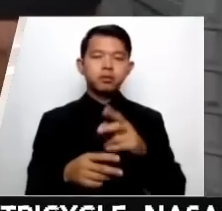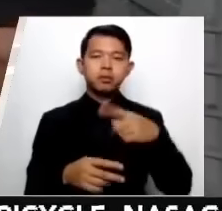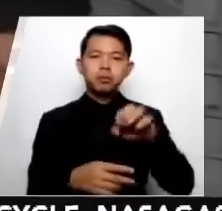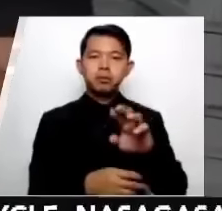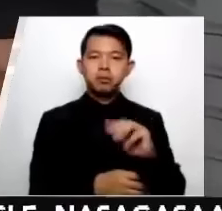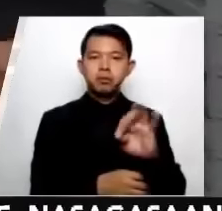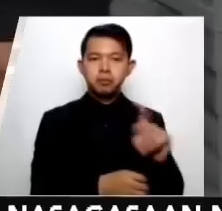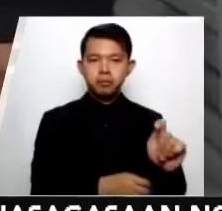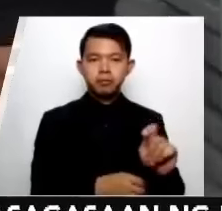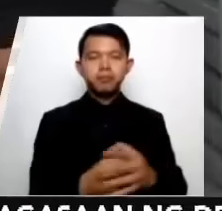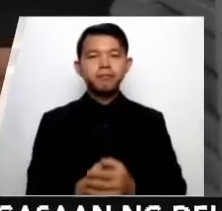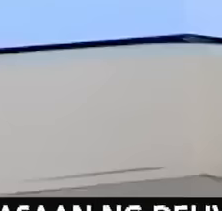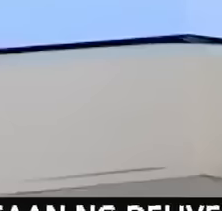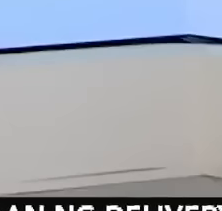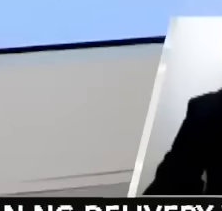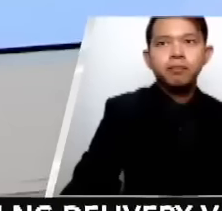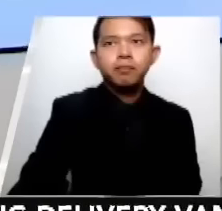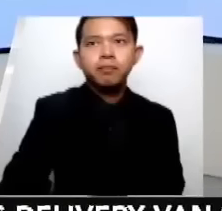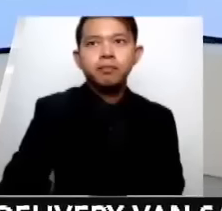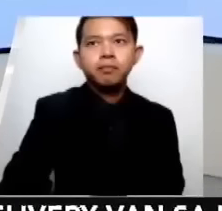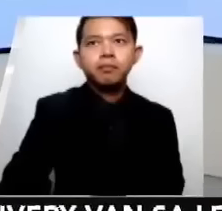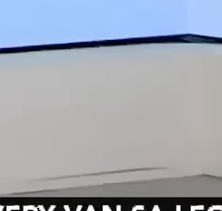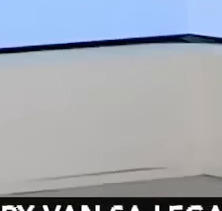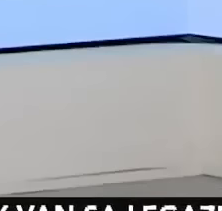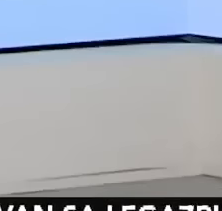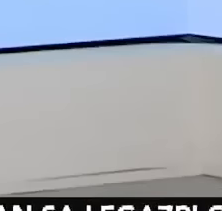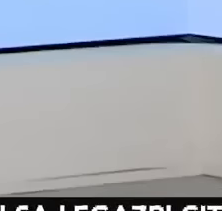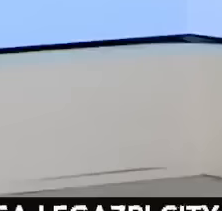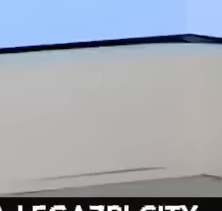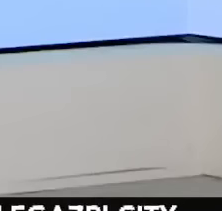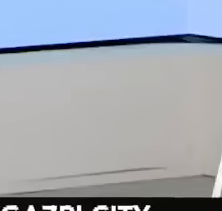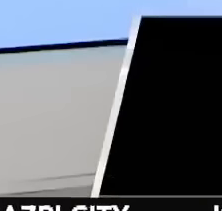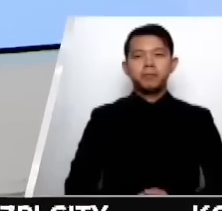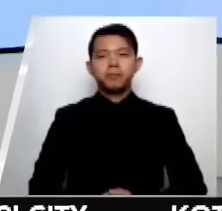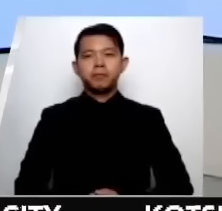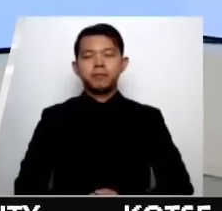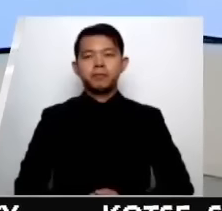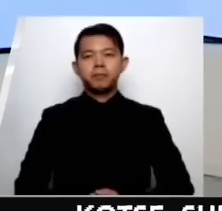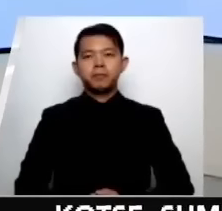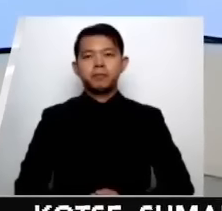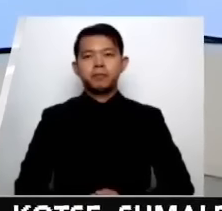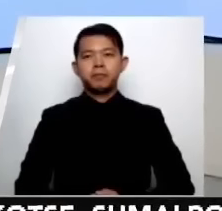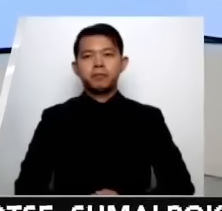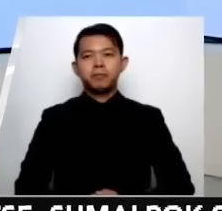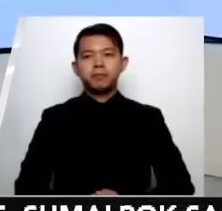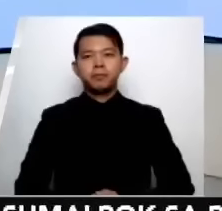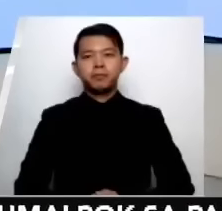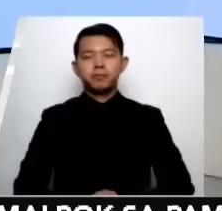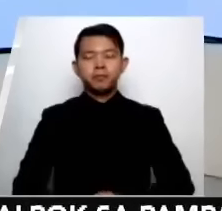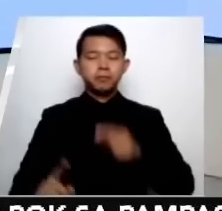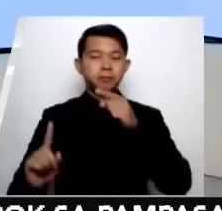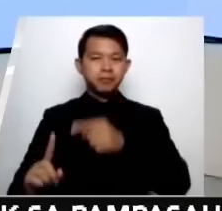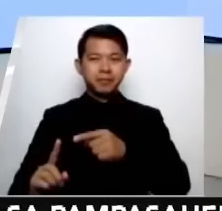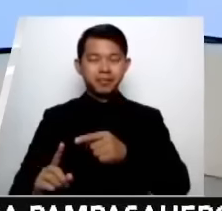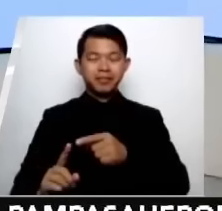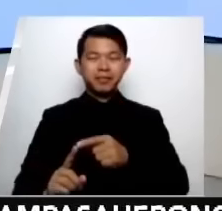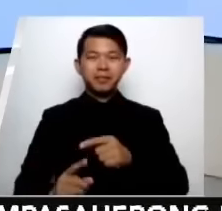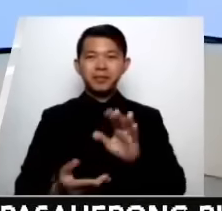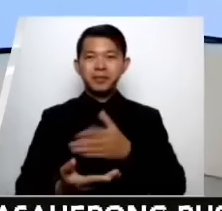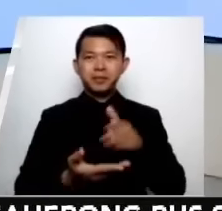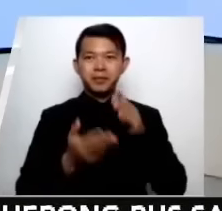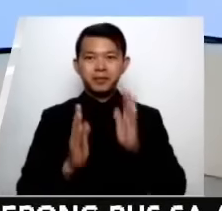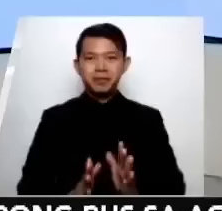GMA Integrated News. Sumisikat ngayon ang isang singer mula Cotabato na binansagang Queen of Bangsamoro pa. Pero